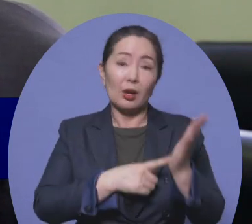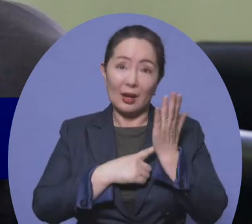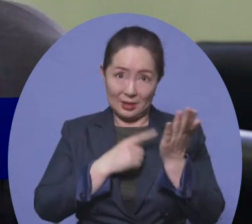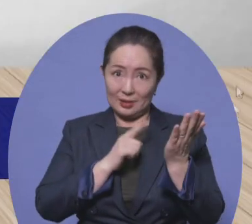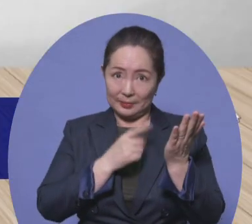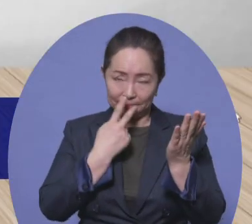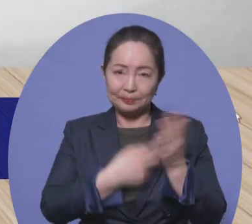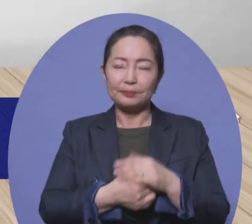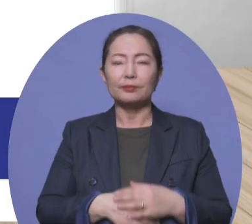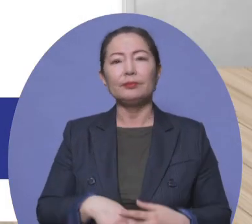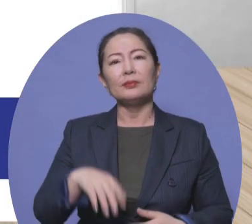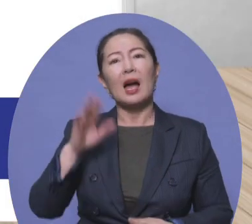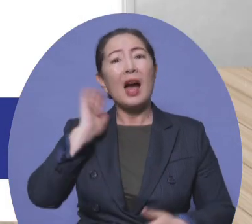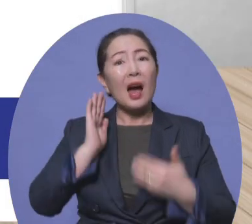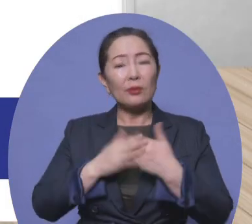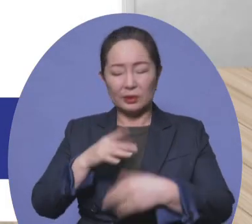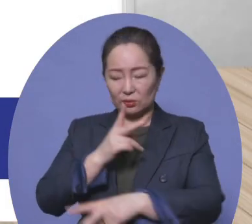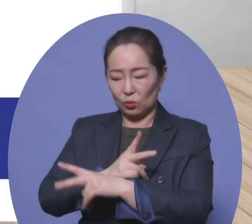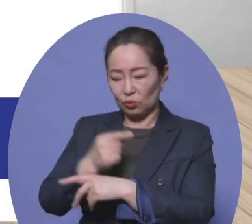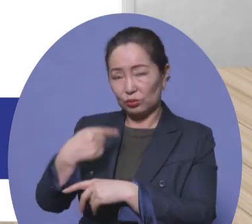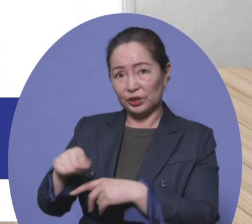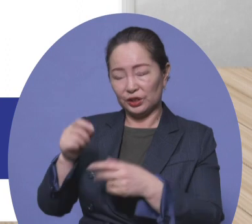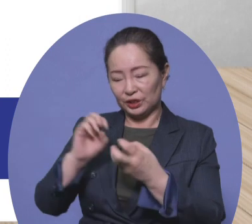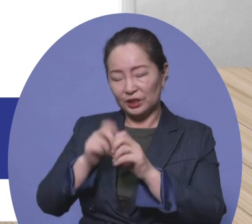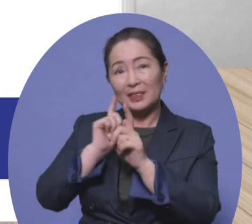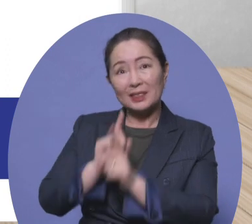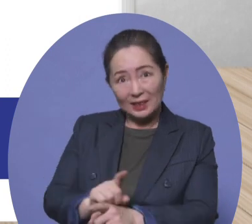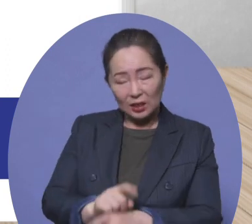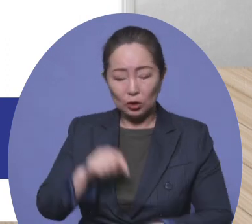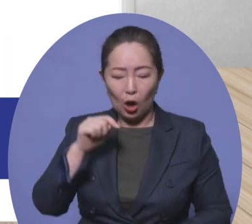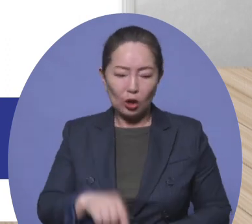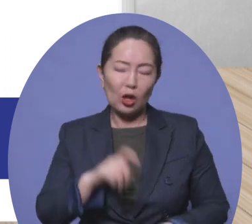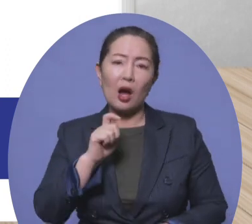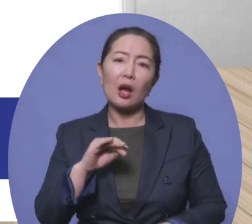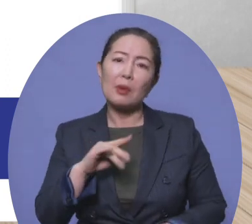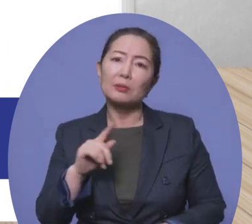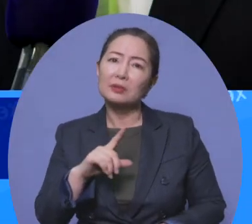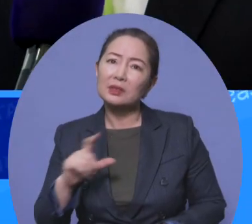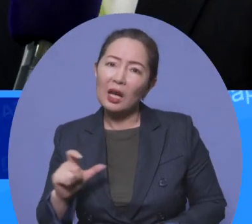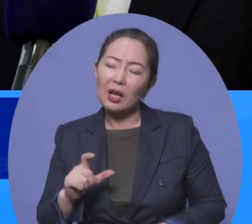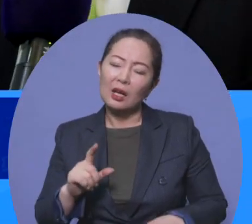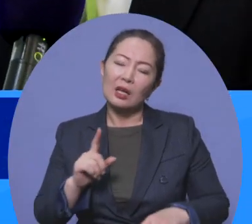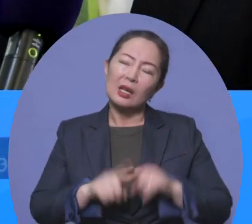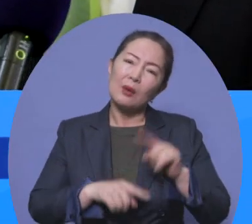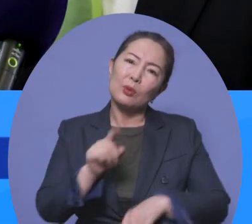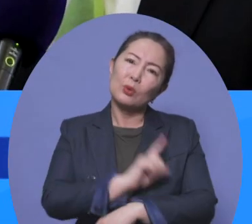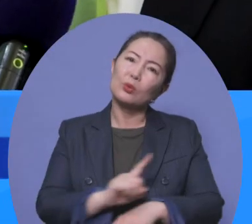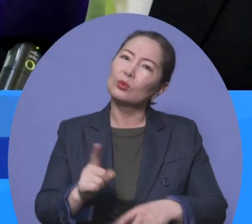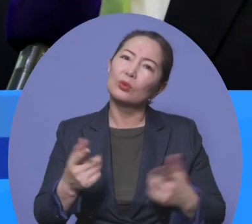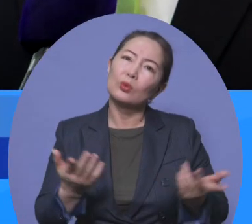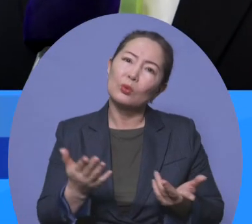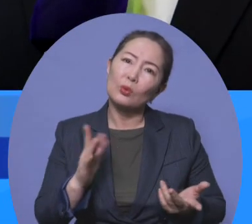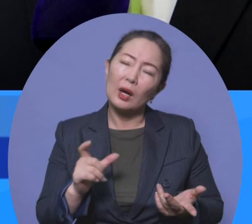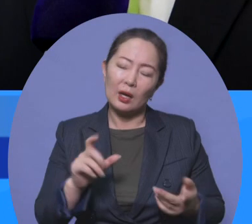чад. А авилгын одоо хууль тогтоомжуудын хэрэгжилт. За тэр дундаа одоо байгаа хэм хэмжээнүүд хэр одоо үр дүнтэй байгаа вэ гэдэг